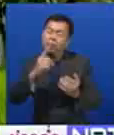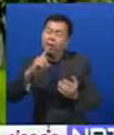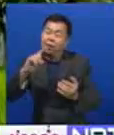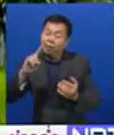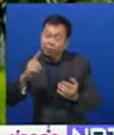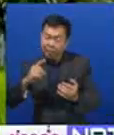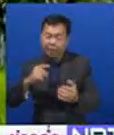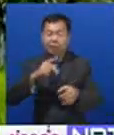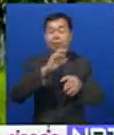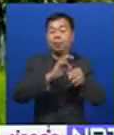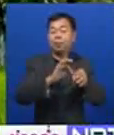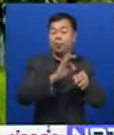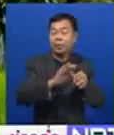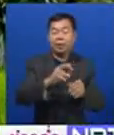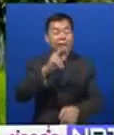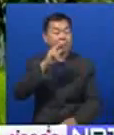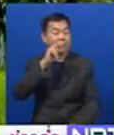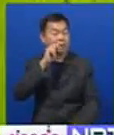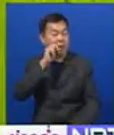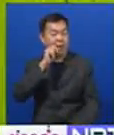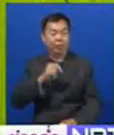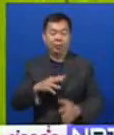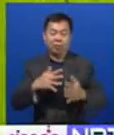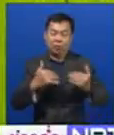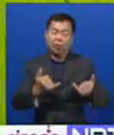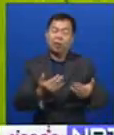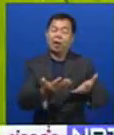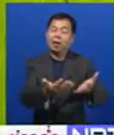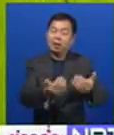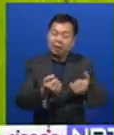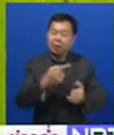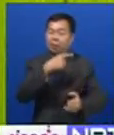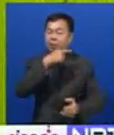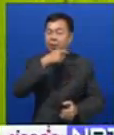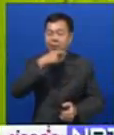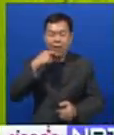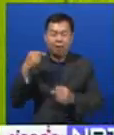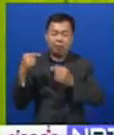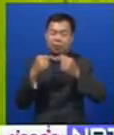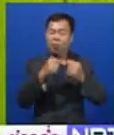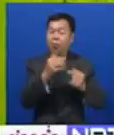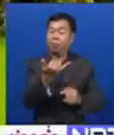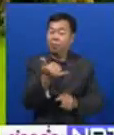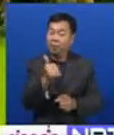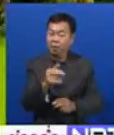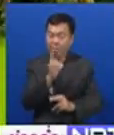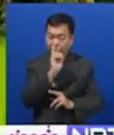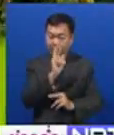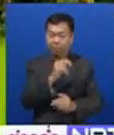ทั้งนี้ก็เพื่อเตรียมรับมือกับสถานการณ์ภัยแล้งที่อาจจะเกิดขึ้นต่อเนื่องจนถึงปีหน้า